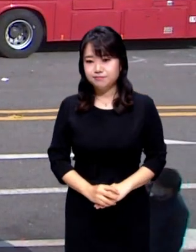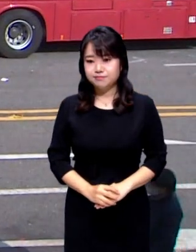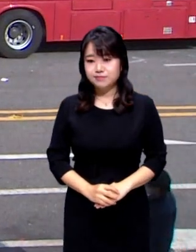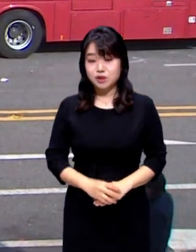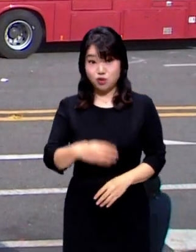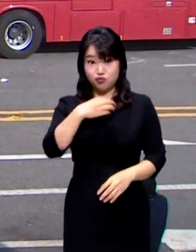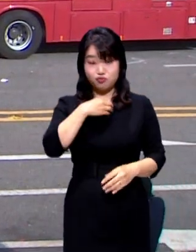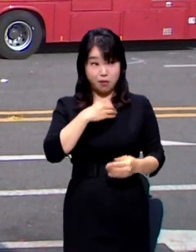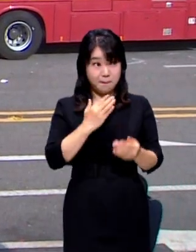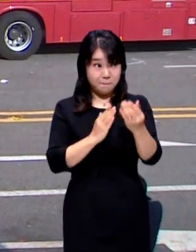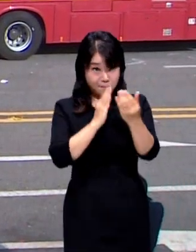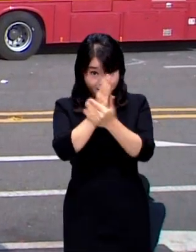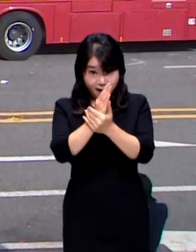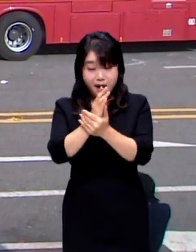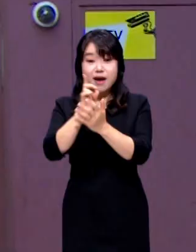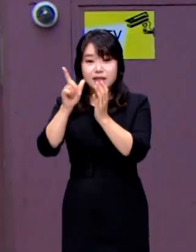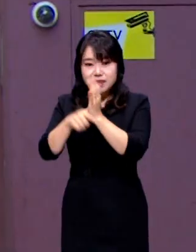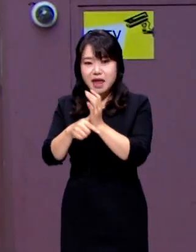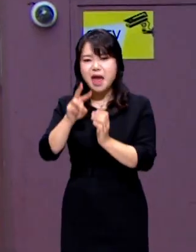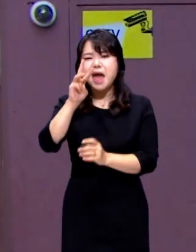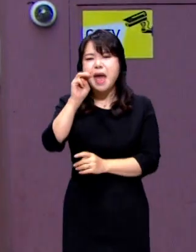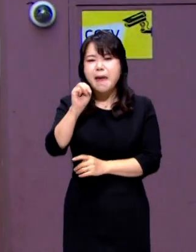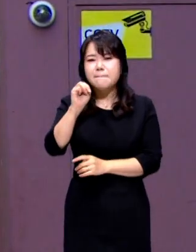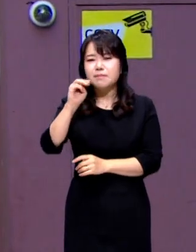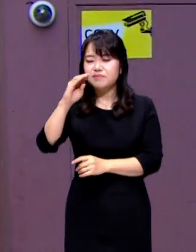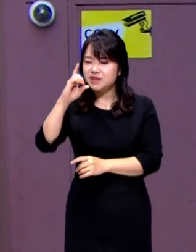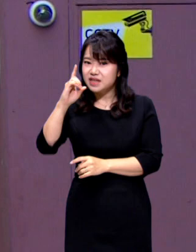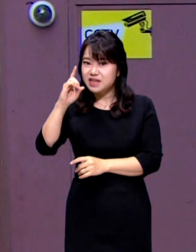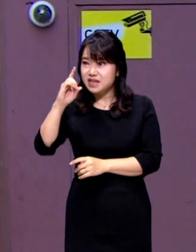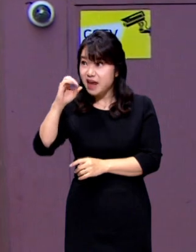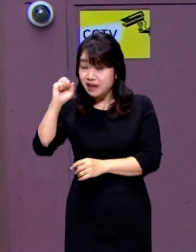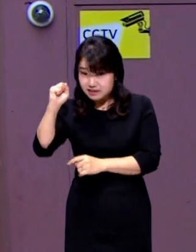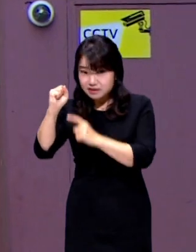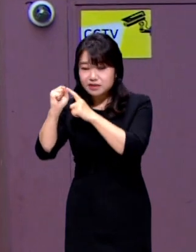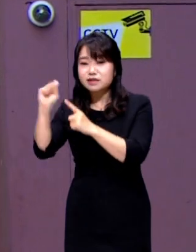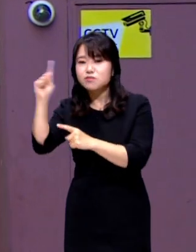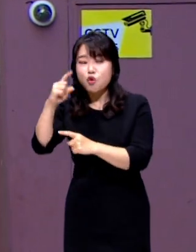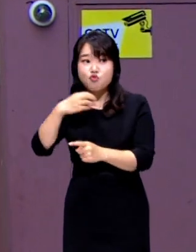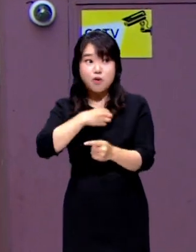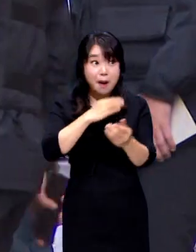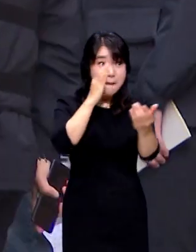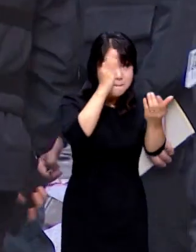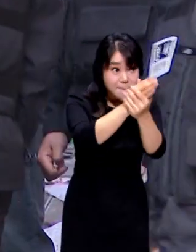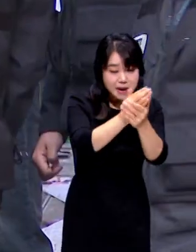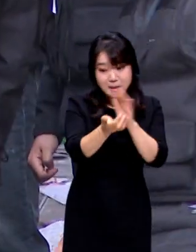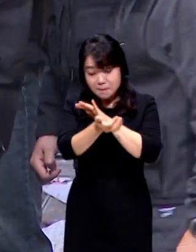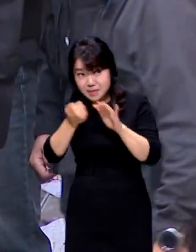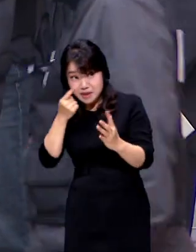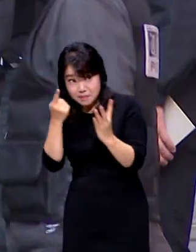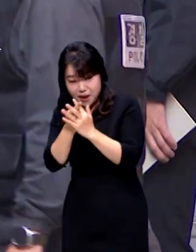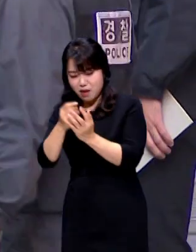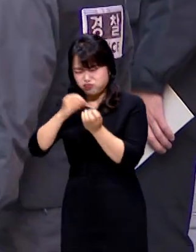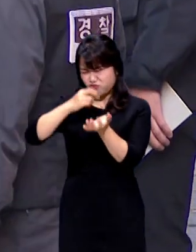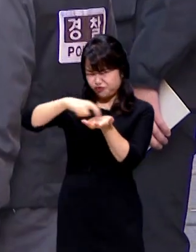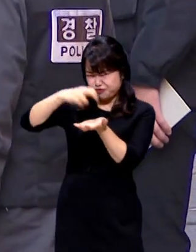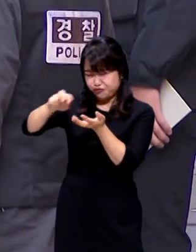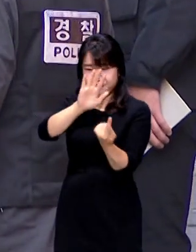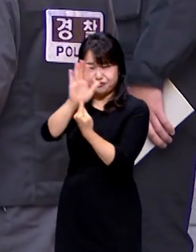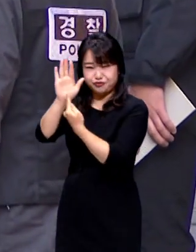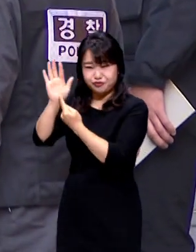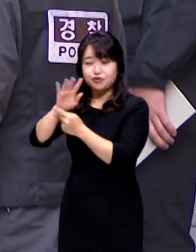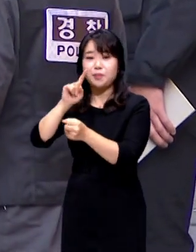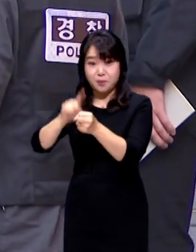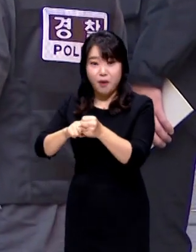재난 관리 정보 시스템 NDMS는 재난 25종에 대한 유형별 재난을 관련 기관이 공유하고 대처하는